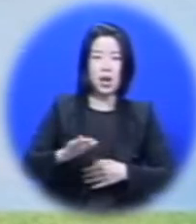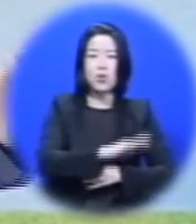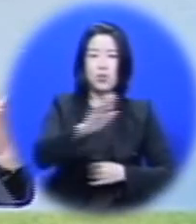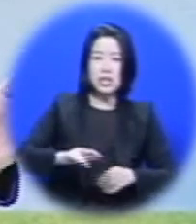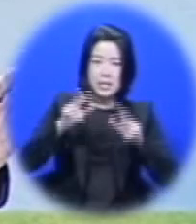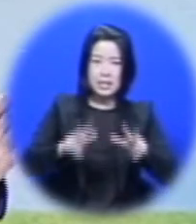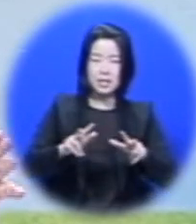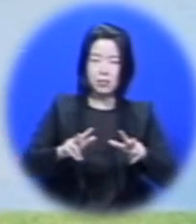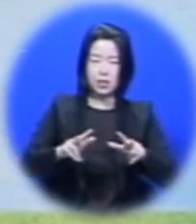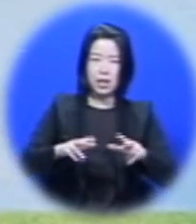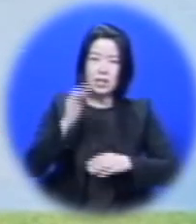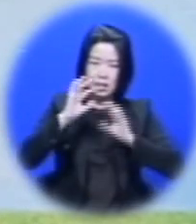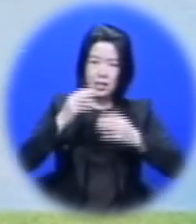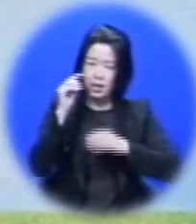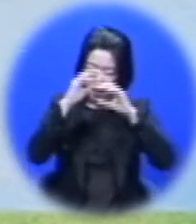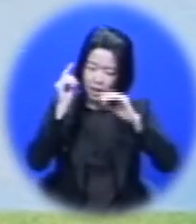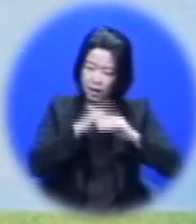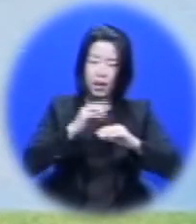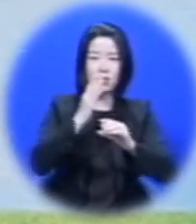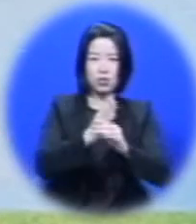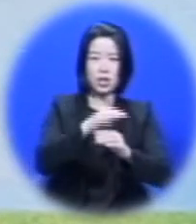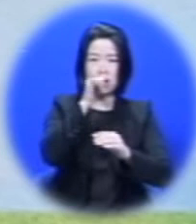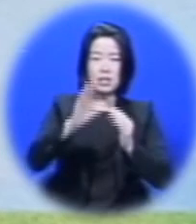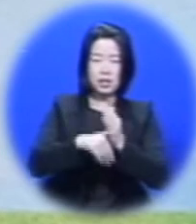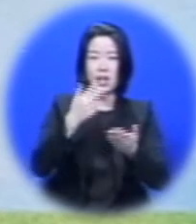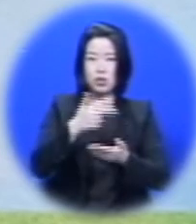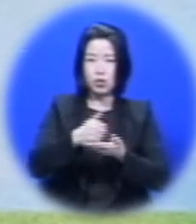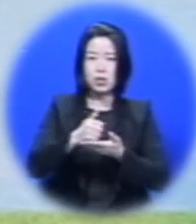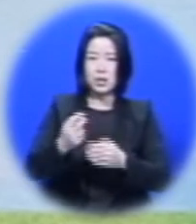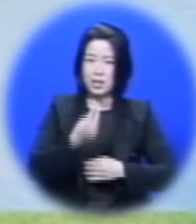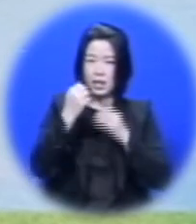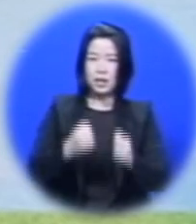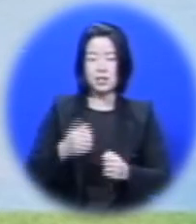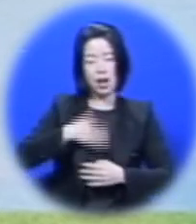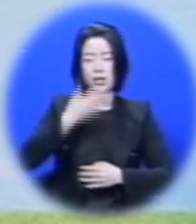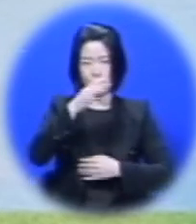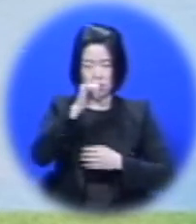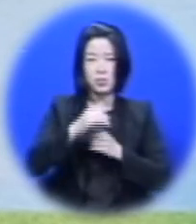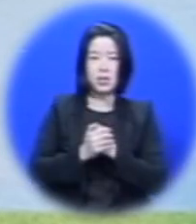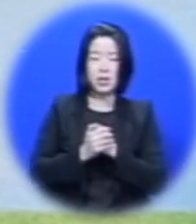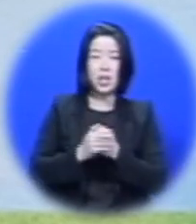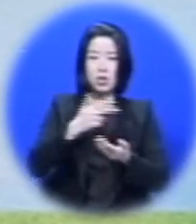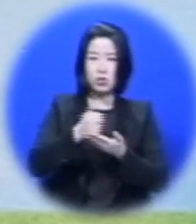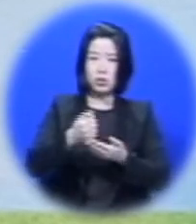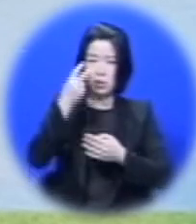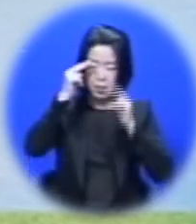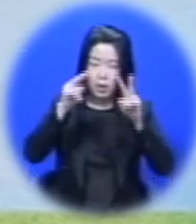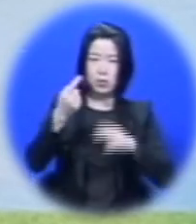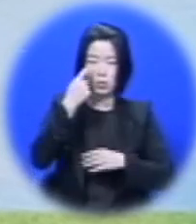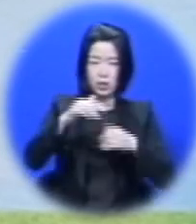다 악한 가운데 있는 것 같을 때도 주님은 살아계신 것을 알 수 있습니다. 주님을 바라보는 눈이